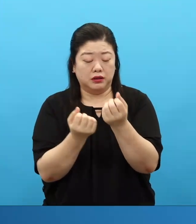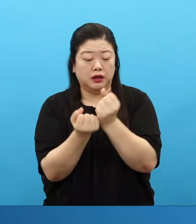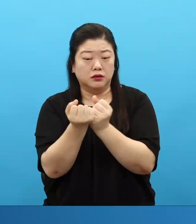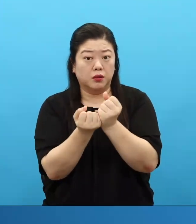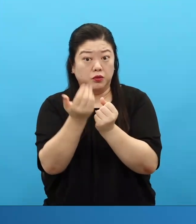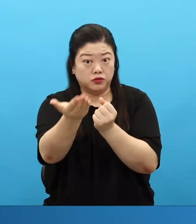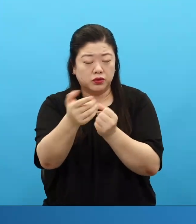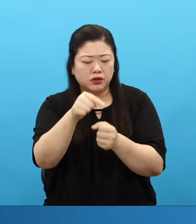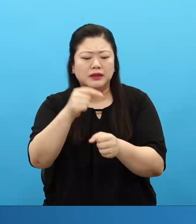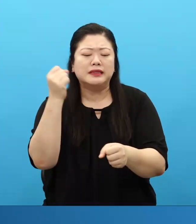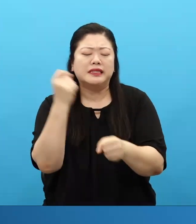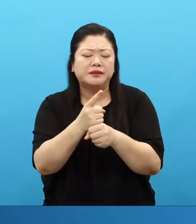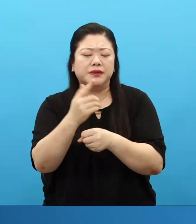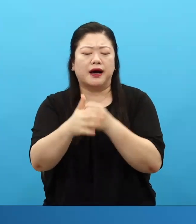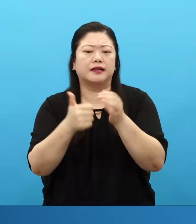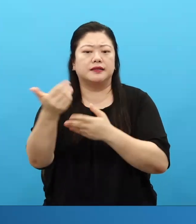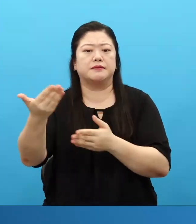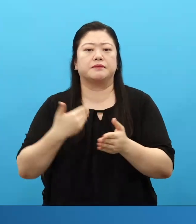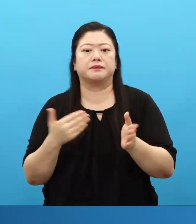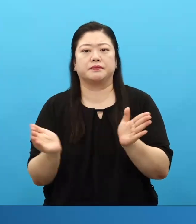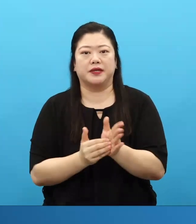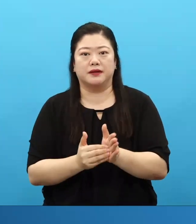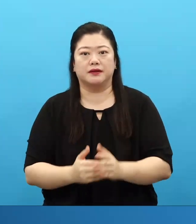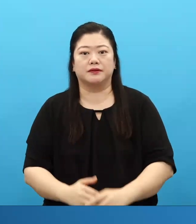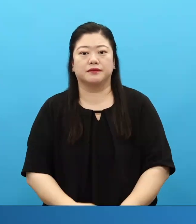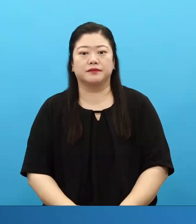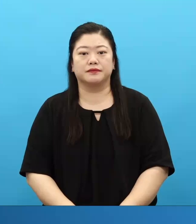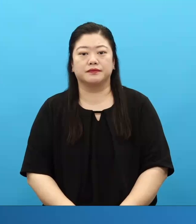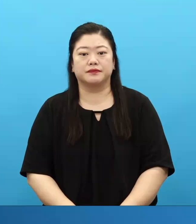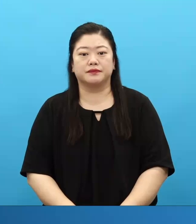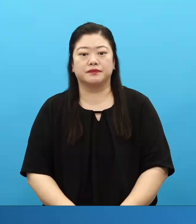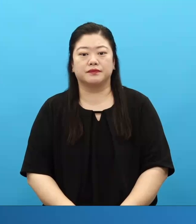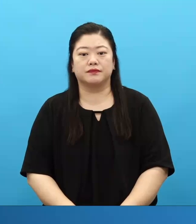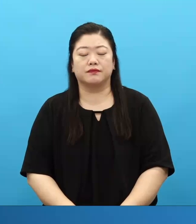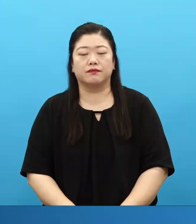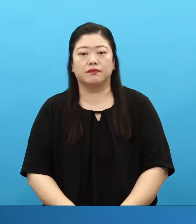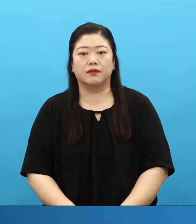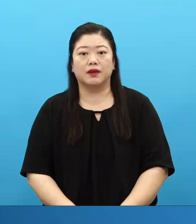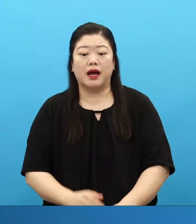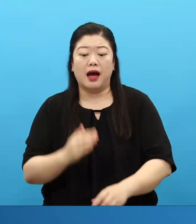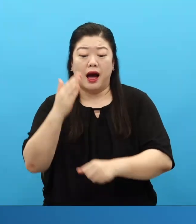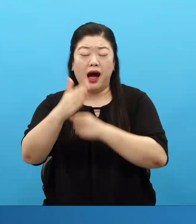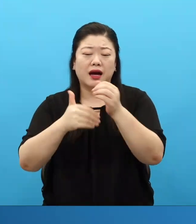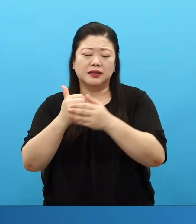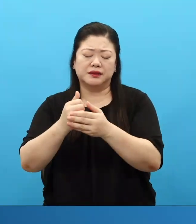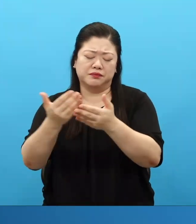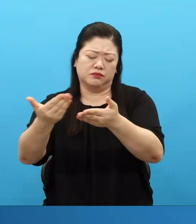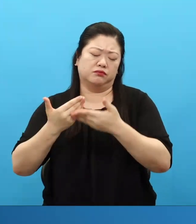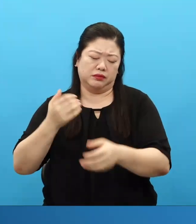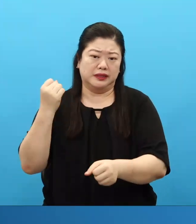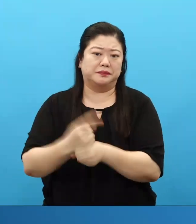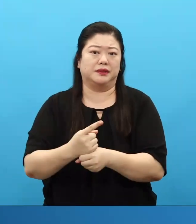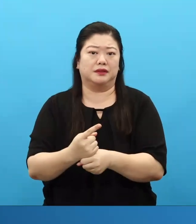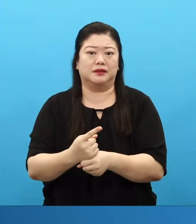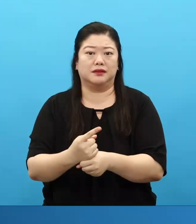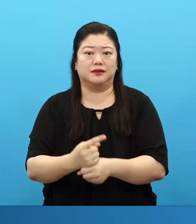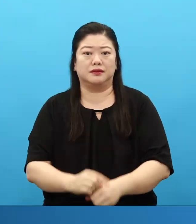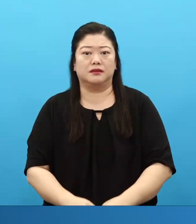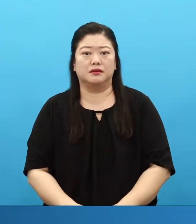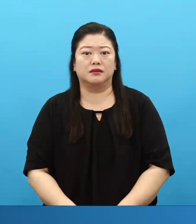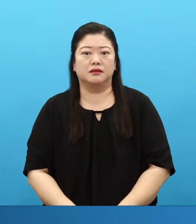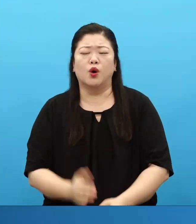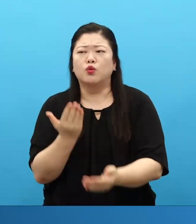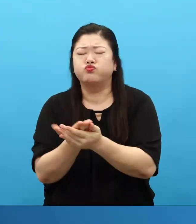already given to us. 여러분이 언약 이미 주신 겁니다. At the moment you hold to the covenant, He already gave this to us. 여러분의